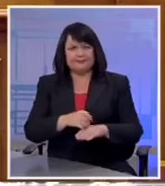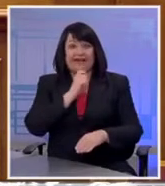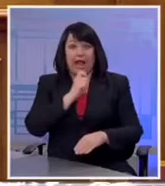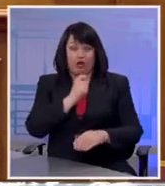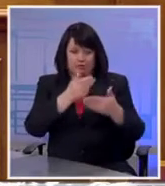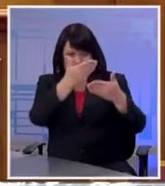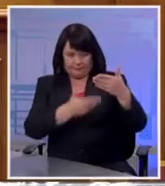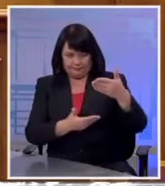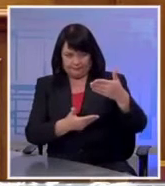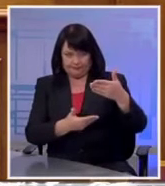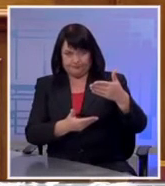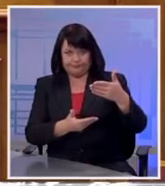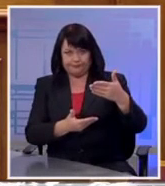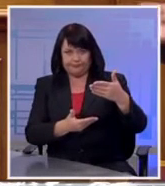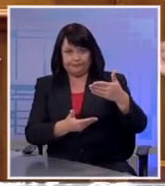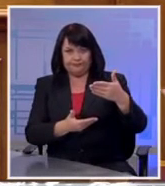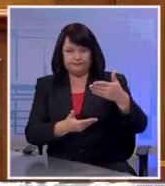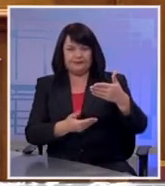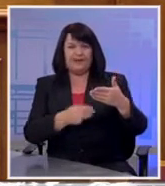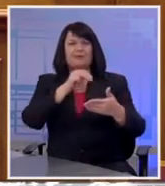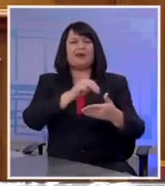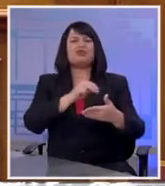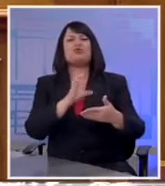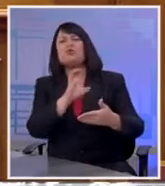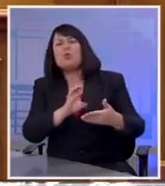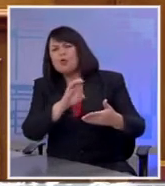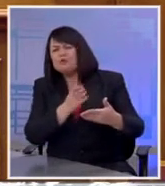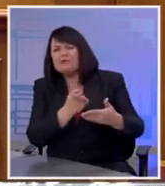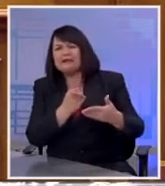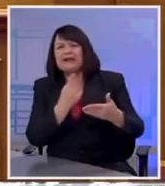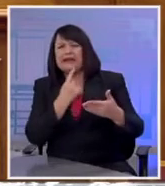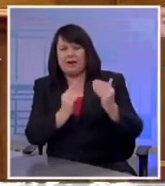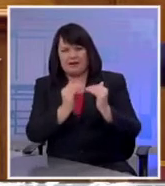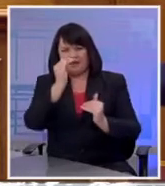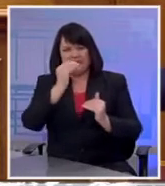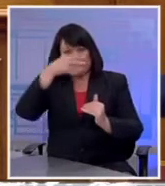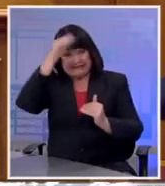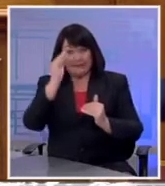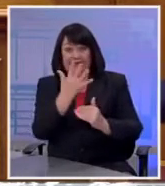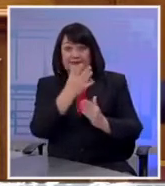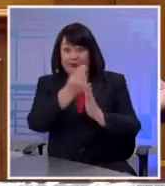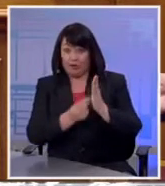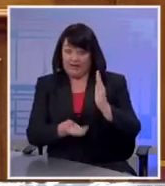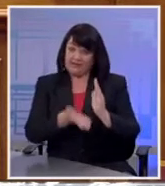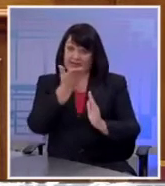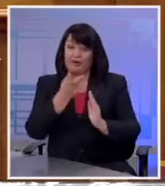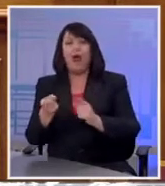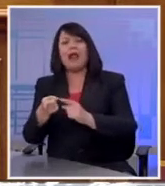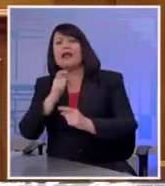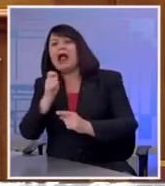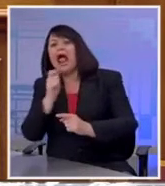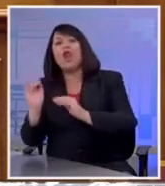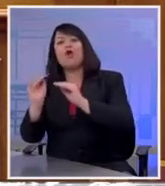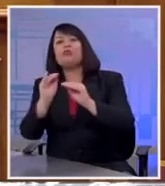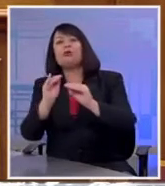δημοσκόπηση της Bridge Europe, όπως τη λέγανε, να προηγείται ο Τσίπρας 5 μονάδες και στην άλλη δημοσκόπηση